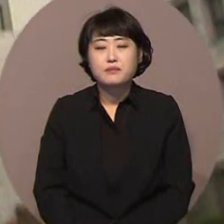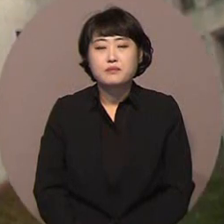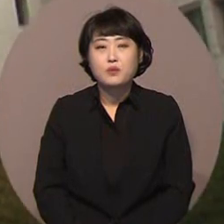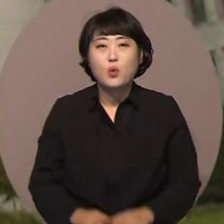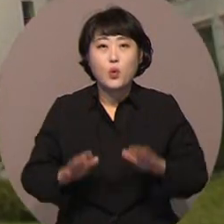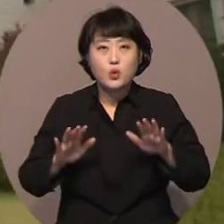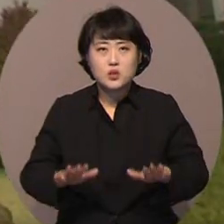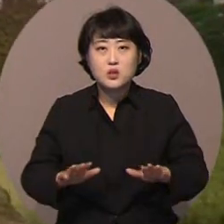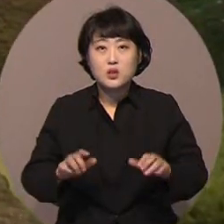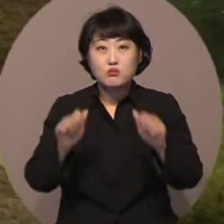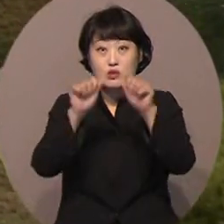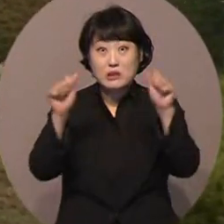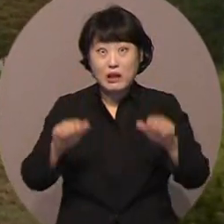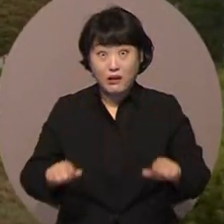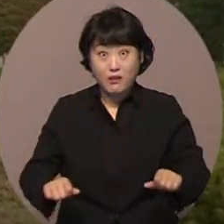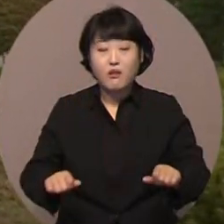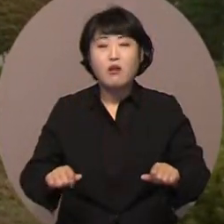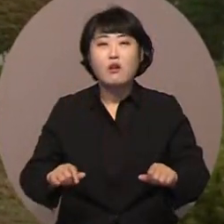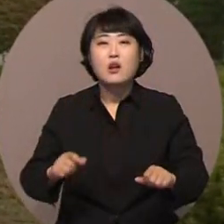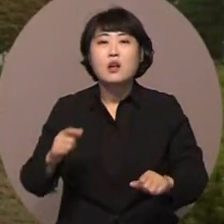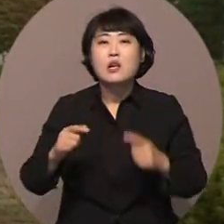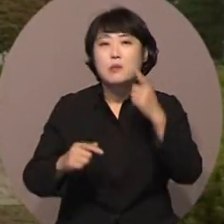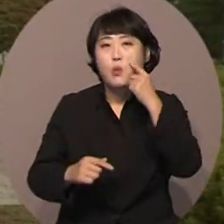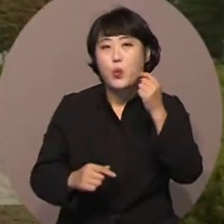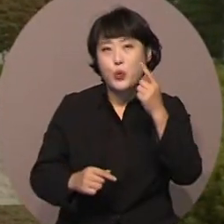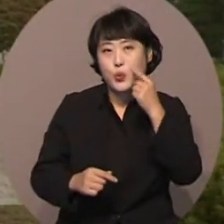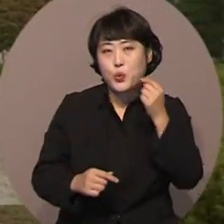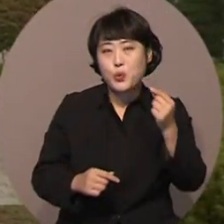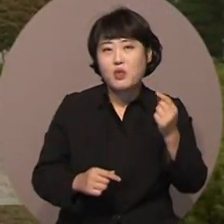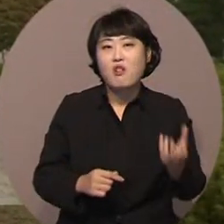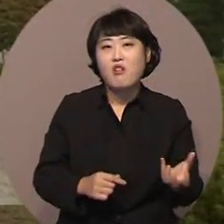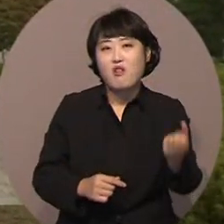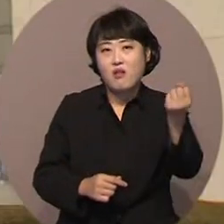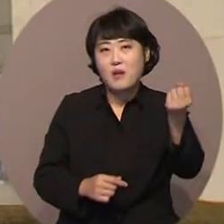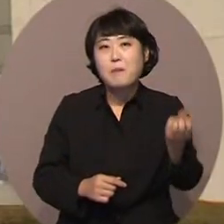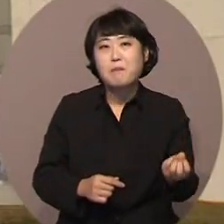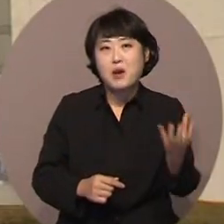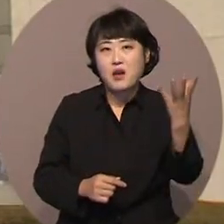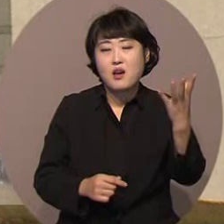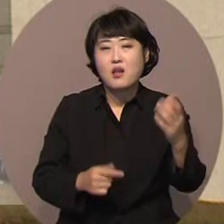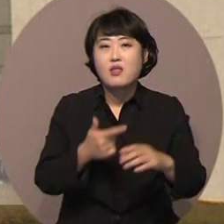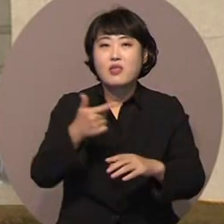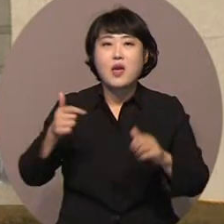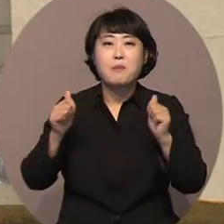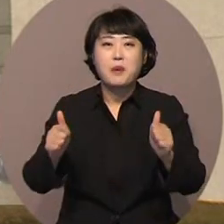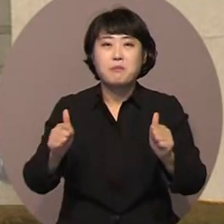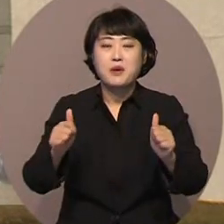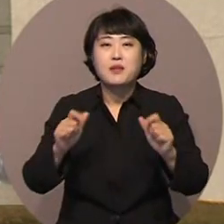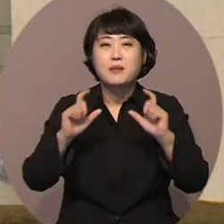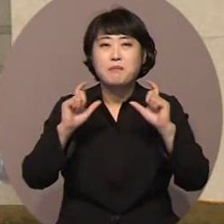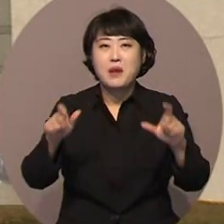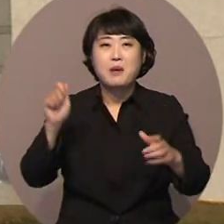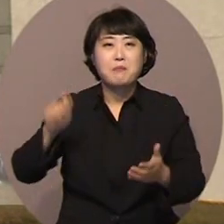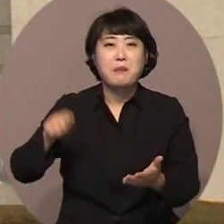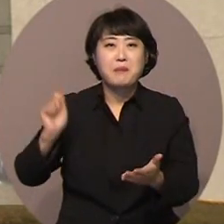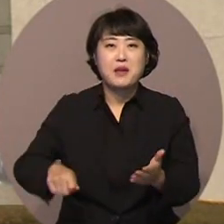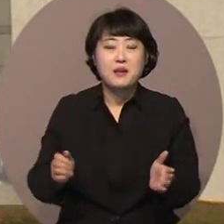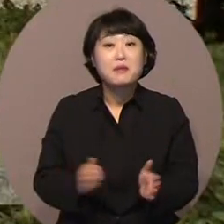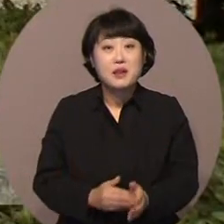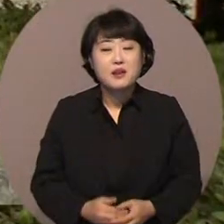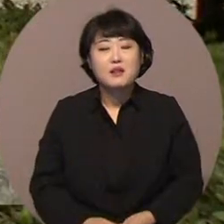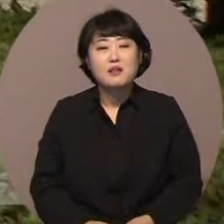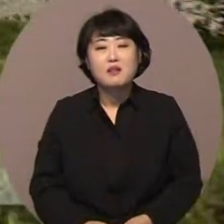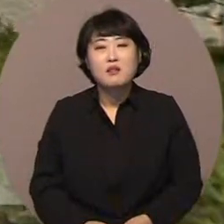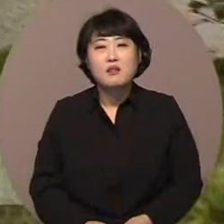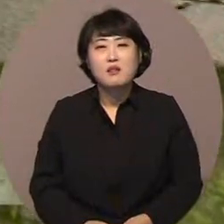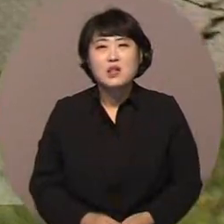그리고 오늘 불상의 소유권이 일본 사찰에 있다는 대법원 판단이 나왔습니다. 일본이 불상을 20년 이상 소유해